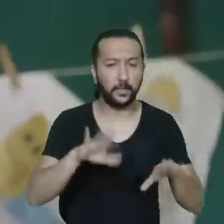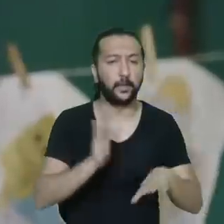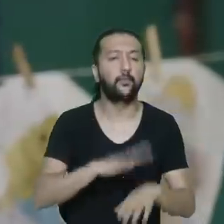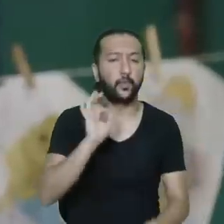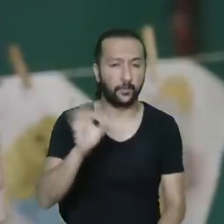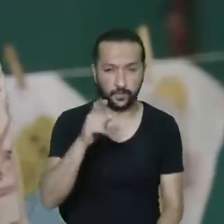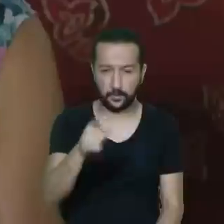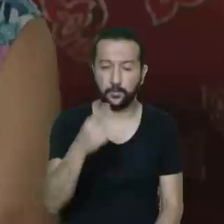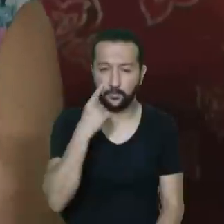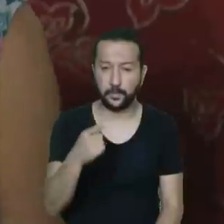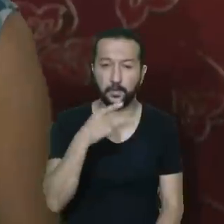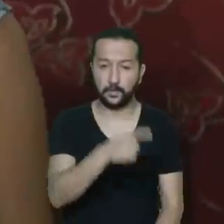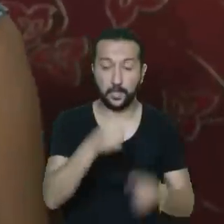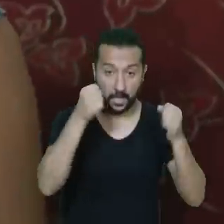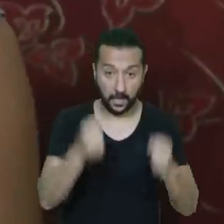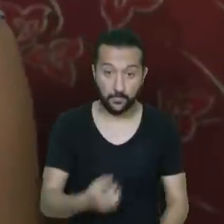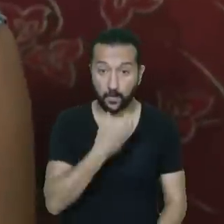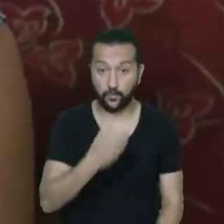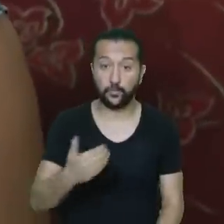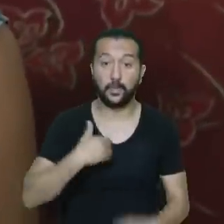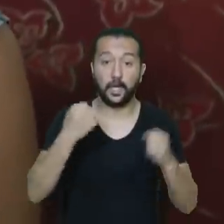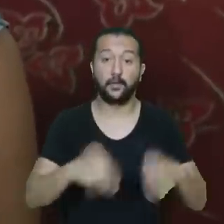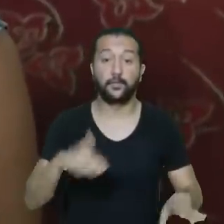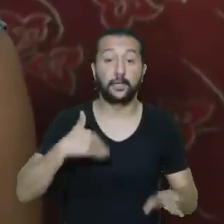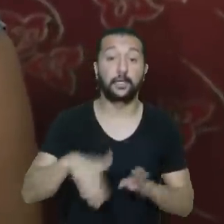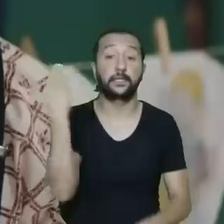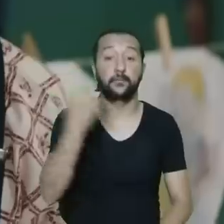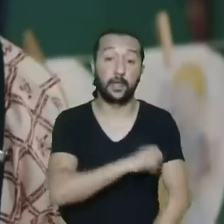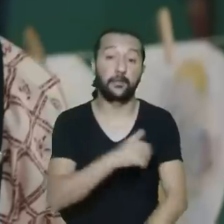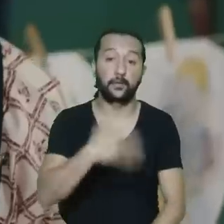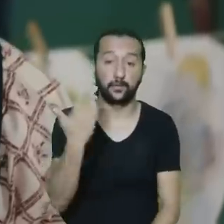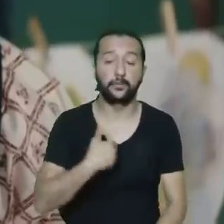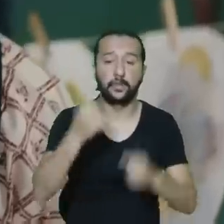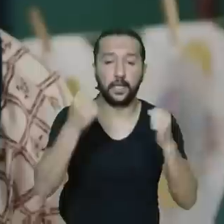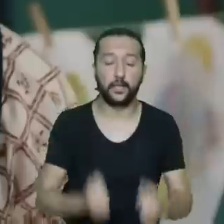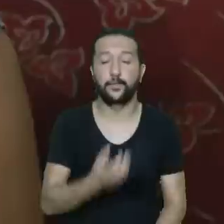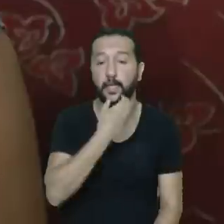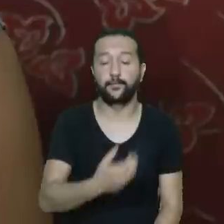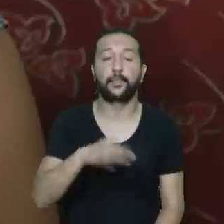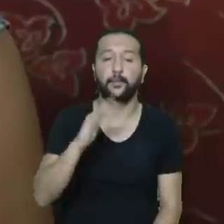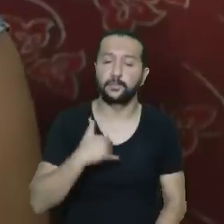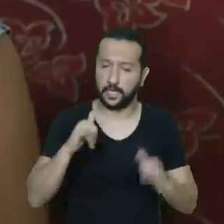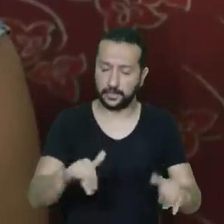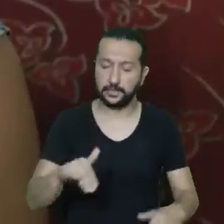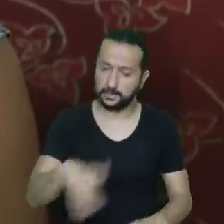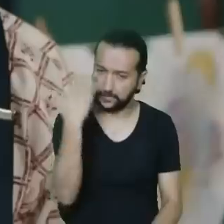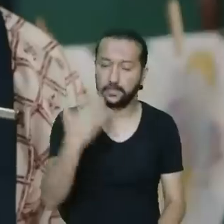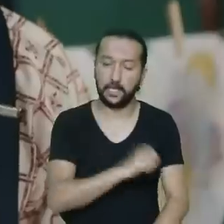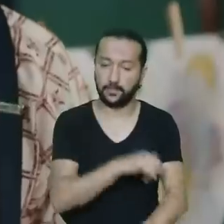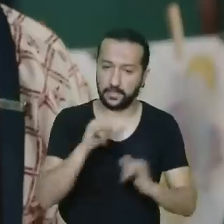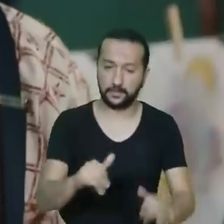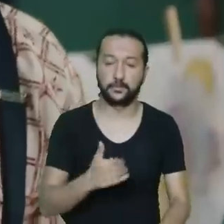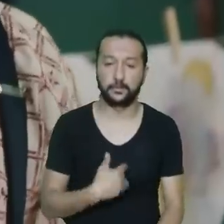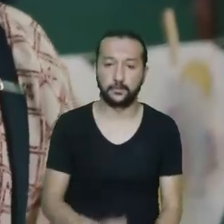mi? Yani bak temelli kalacaksan burada ben kalmam. Dönerim Almanya'ya. Biz de temelli kalmayacağız. Biz de döneceğiz Almanya'ya.